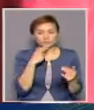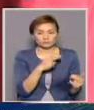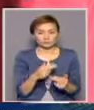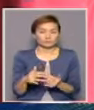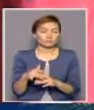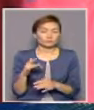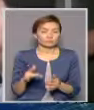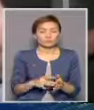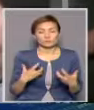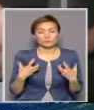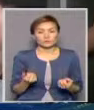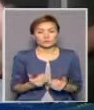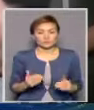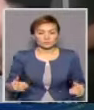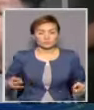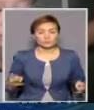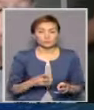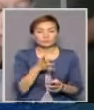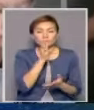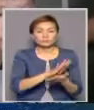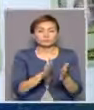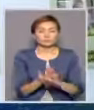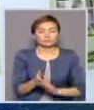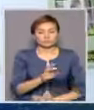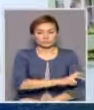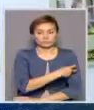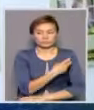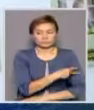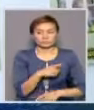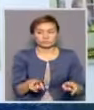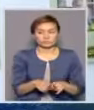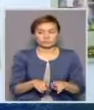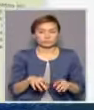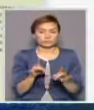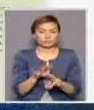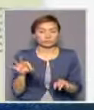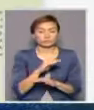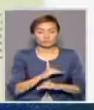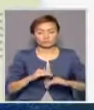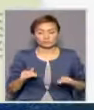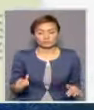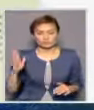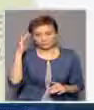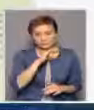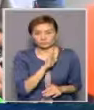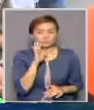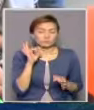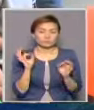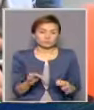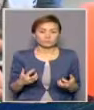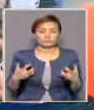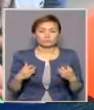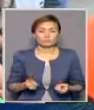города к здоровью детей во время мероприятия врачи поликлиники также рассказывали детям и их родителям о правилах